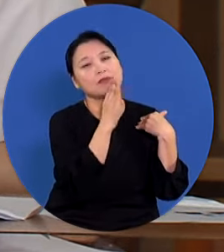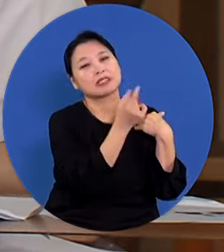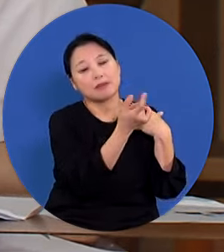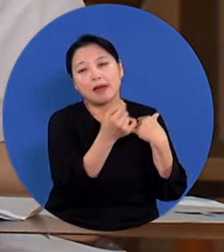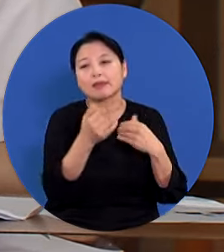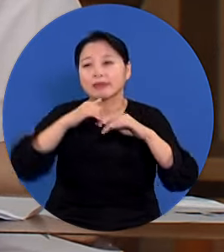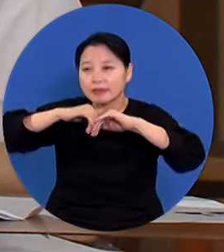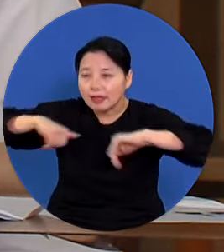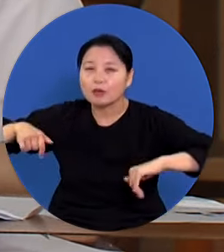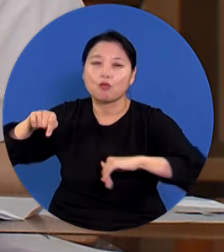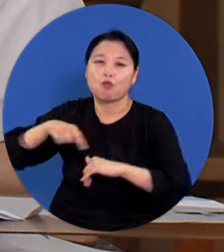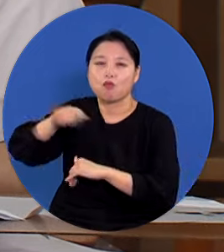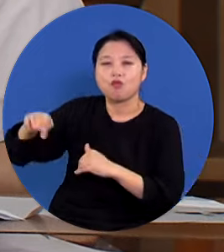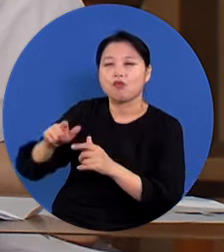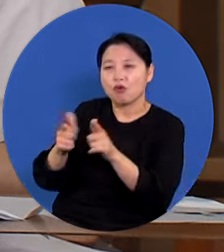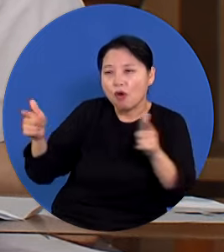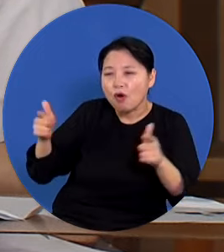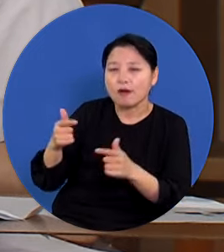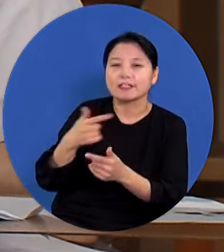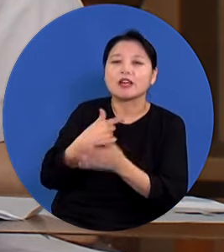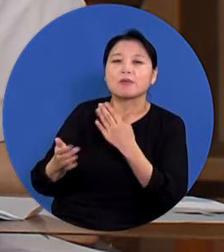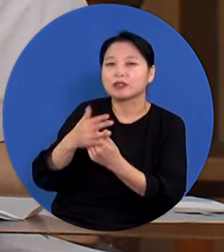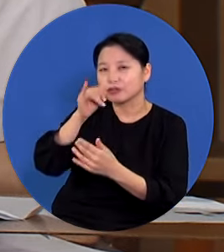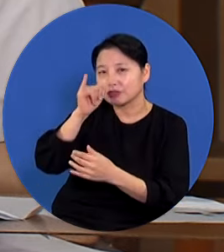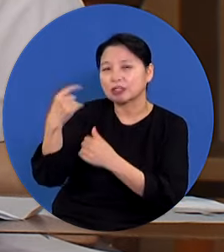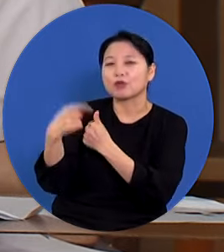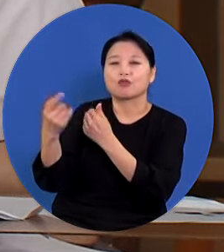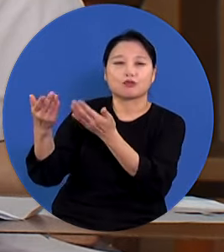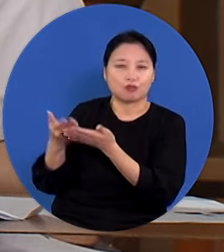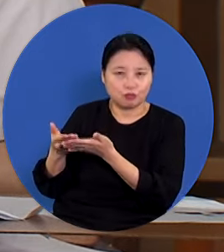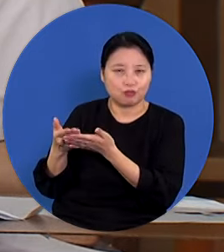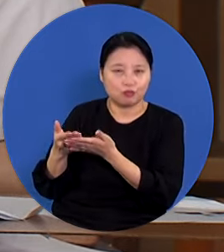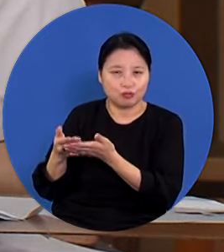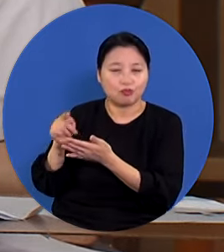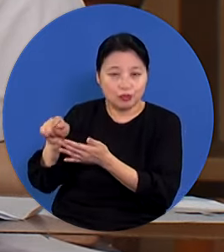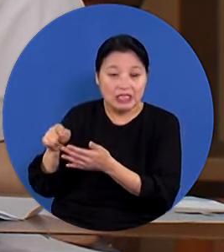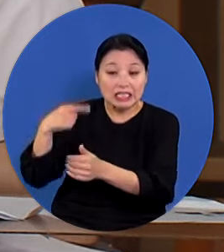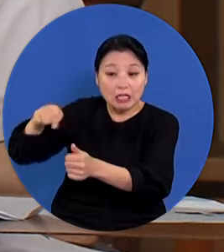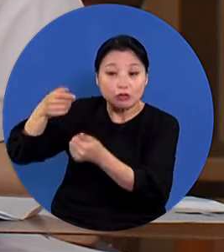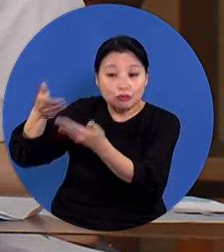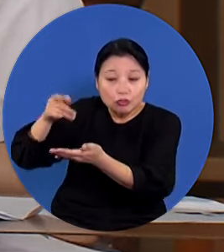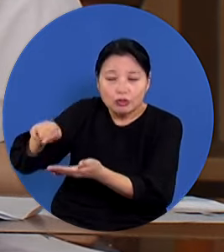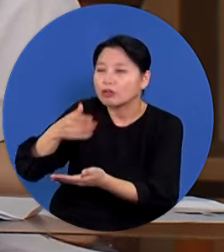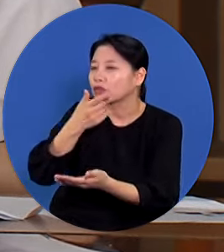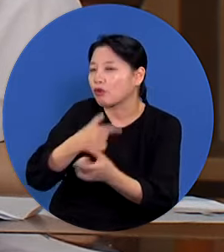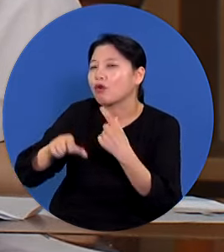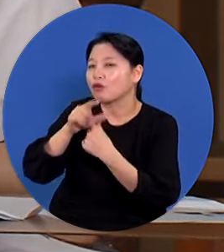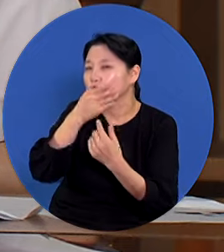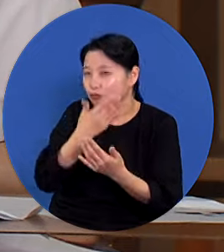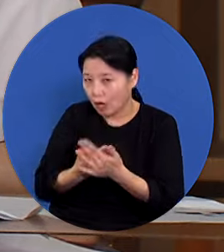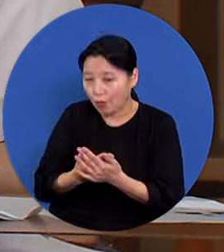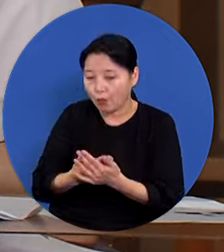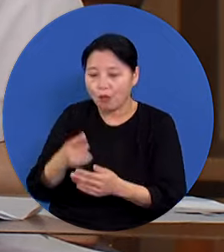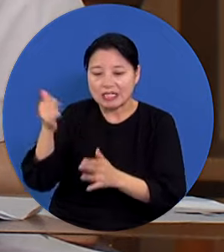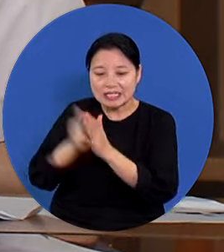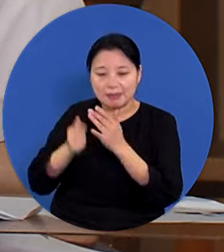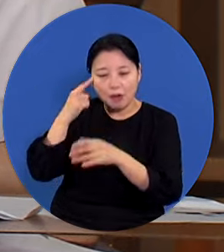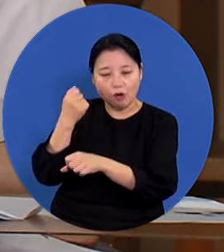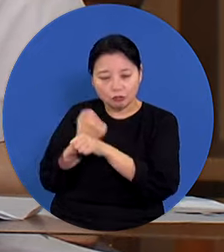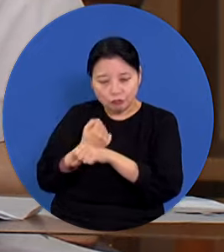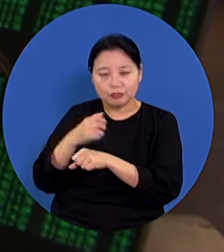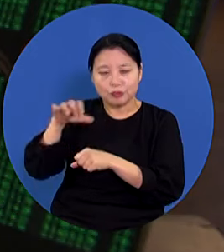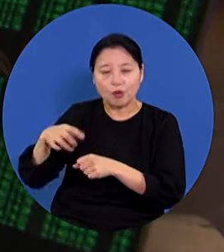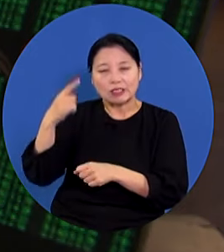있고 그런 건 저는 굉장히 긍정적이다, 그렇죠. 좋다고 생각합니다. 그리고 실패연구소도 이제 거기에 한 일환을 담당하시는 예. 거고. 예, 예,